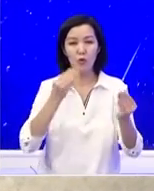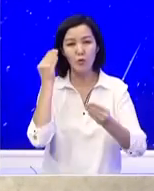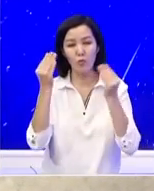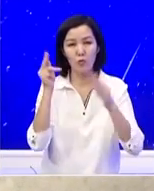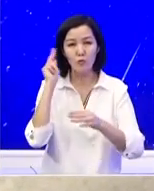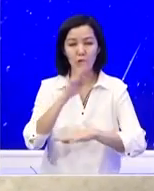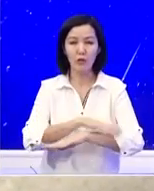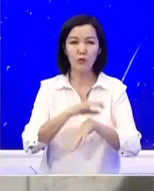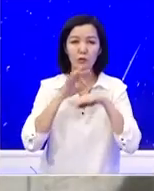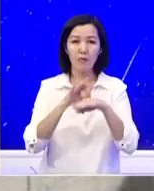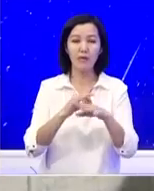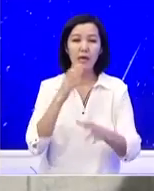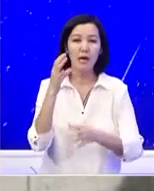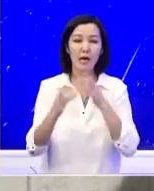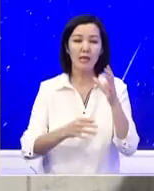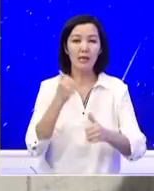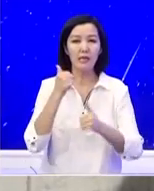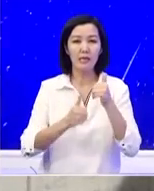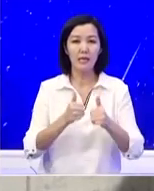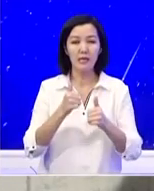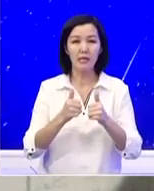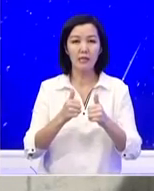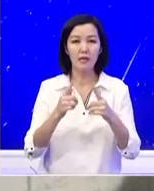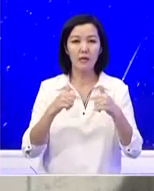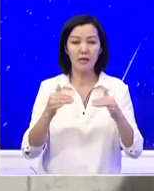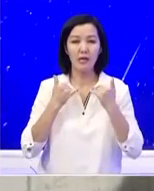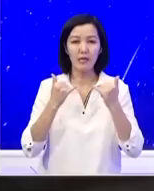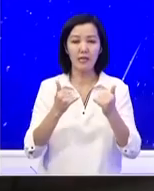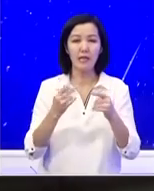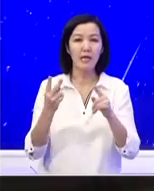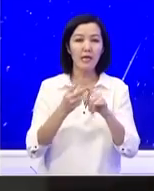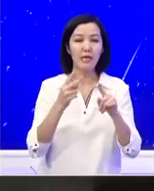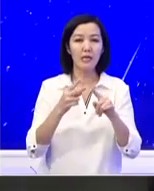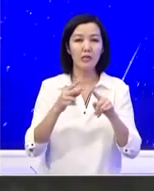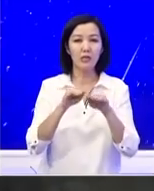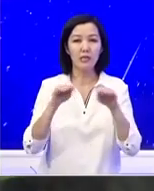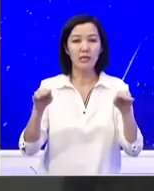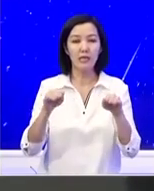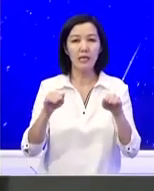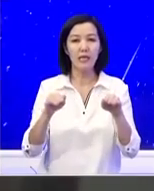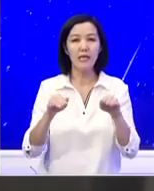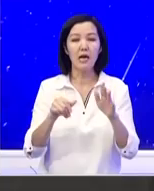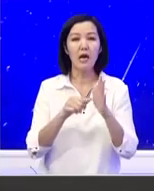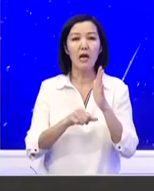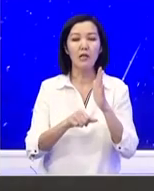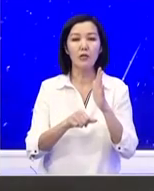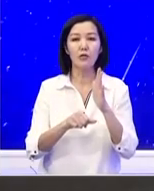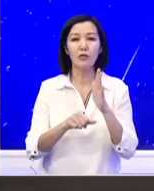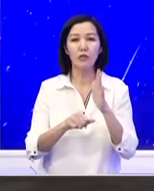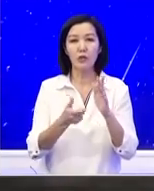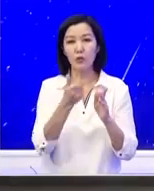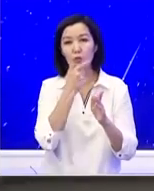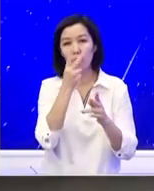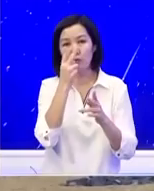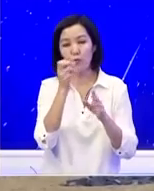сабақтарына, сондай-ақ халықаралық деңгейдегі жарыстарға арналған. Екінші деңгейлі күмбез астына 600-ге дейін көрермен